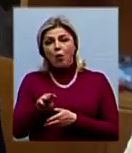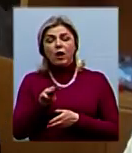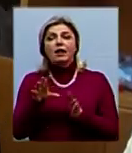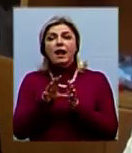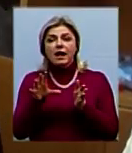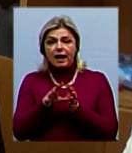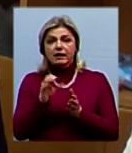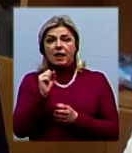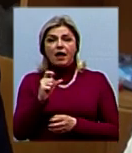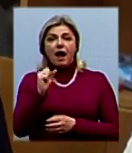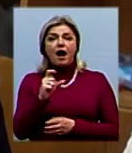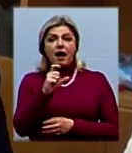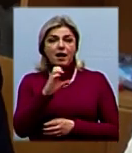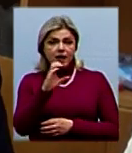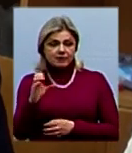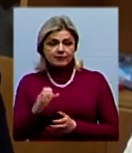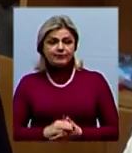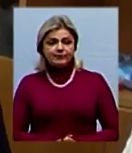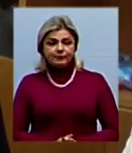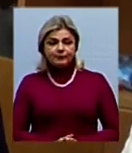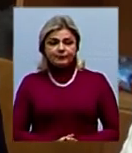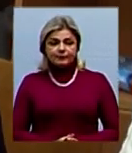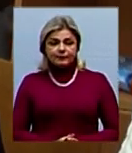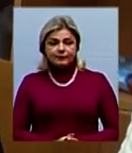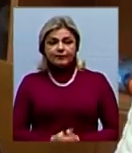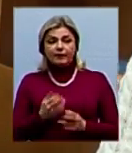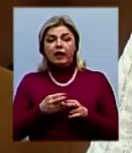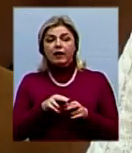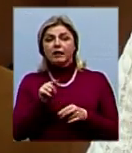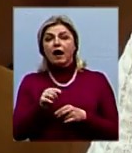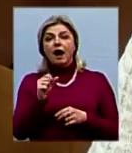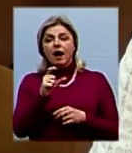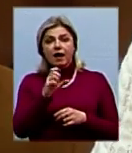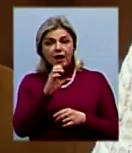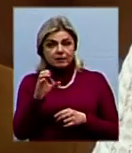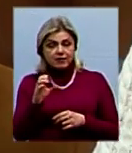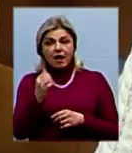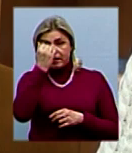Ми хочемо зробити альтернативні електростанції, завдяки яких